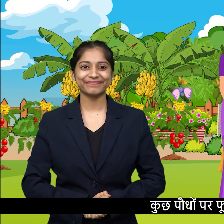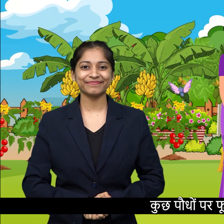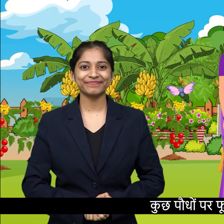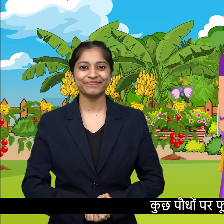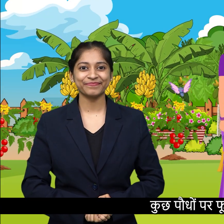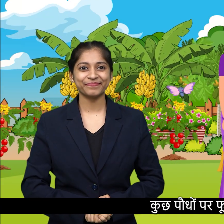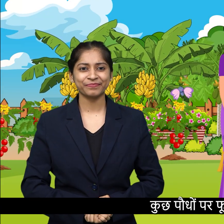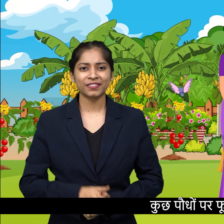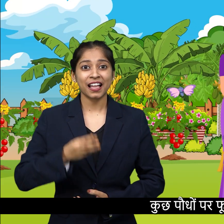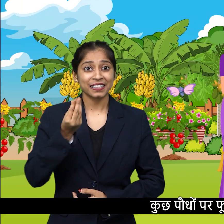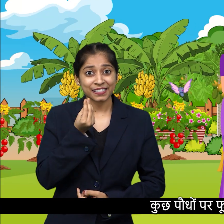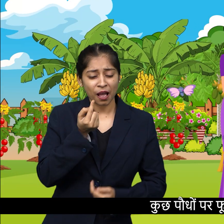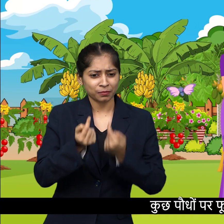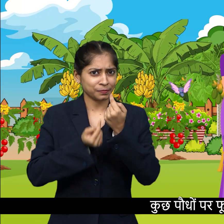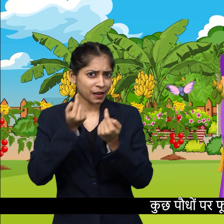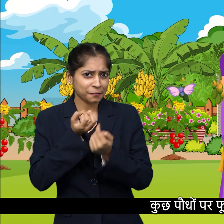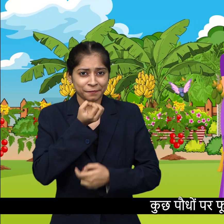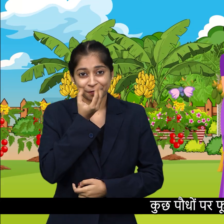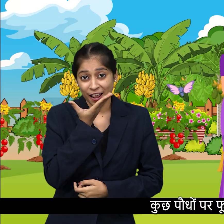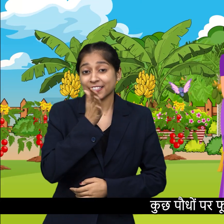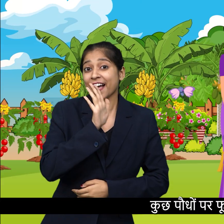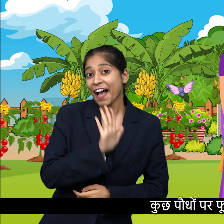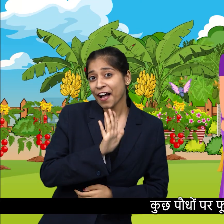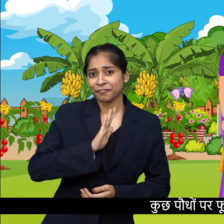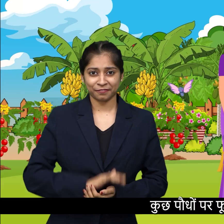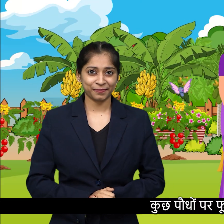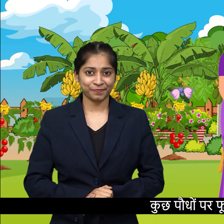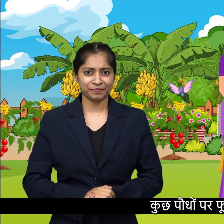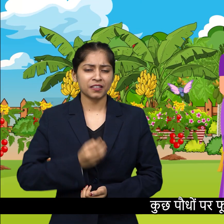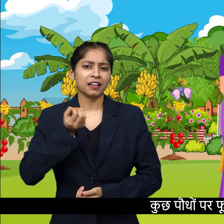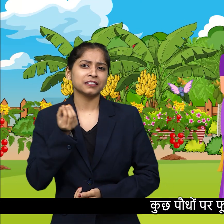कुछ पौधों पर फूल लगते हैं, कुछ पर नहीं।